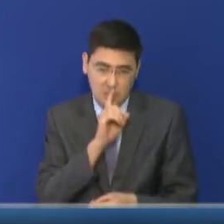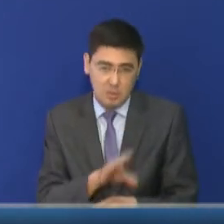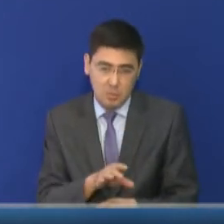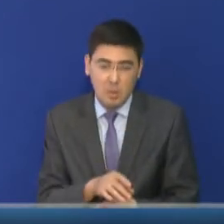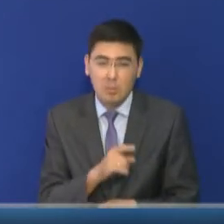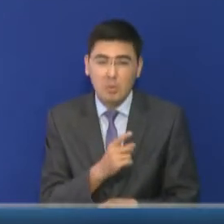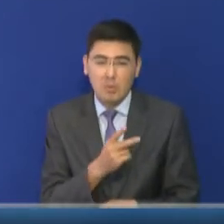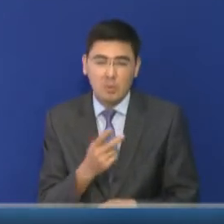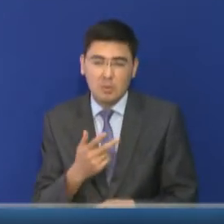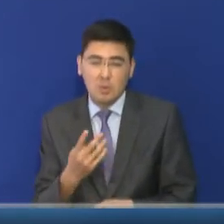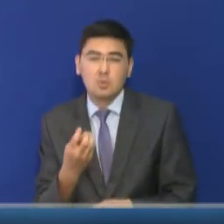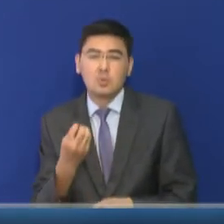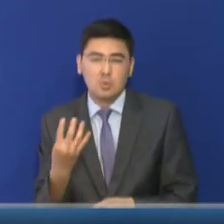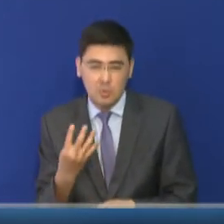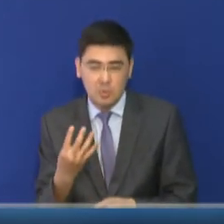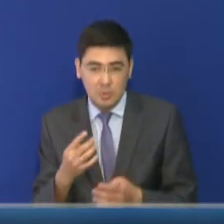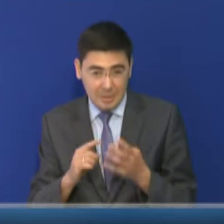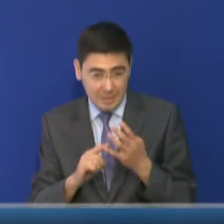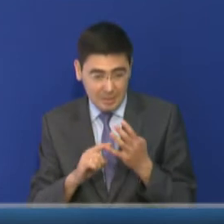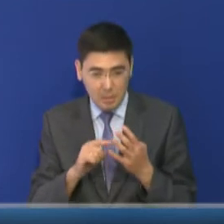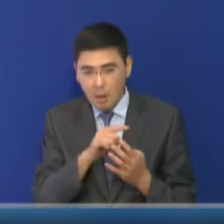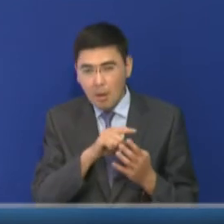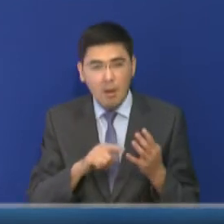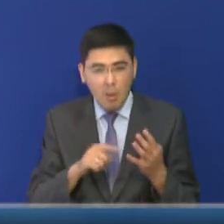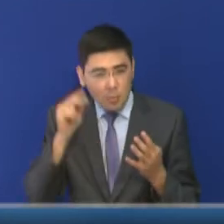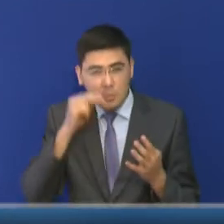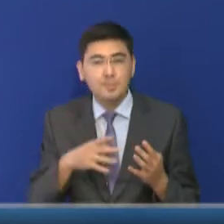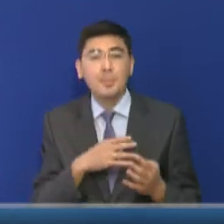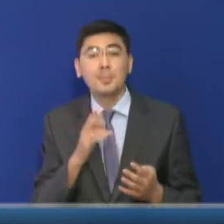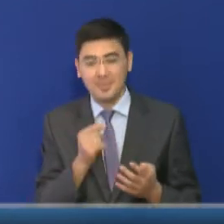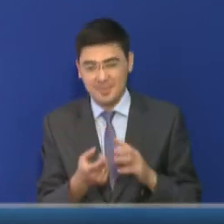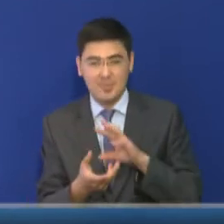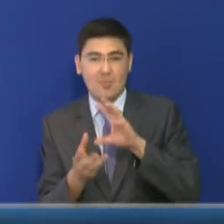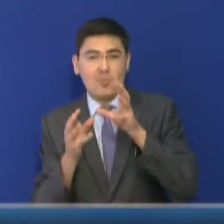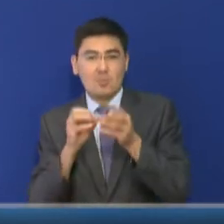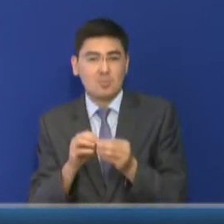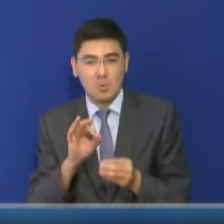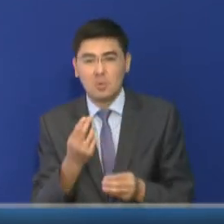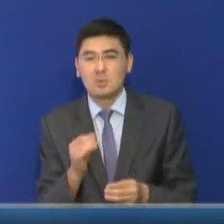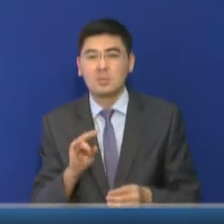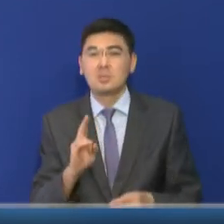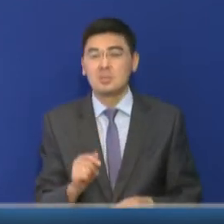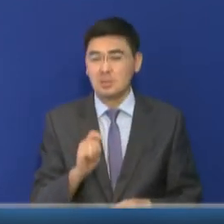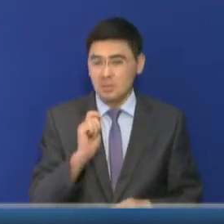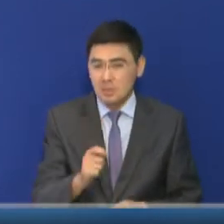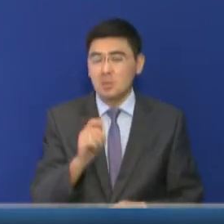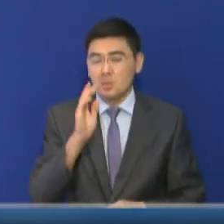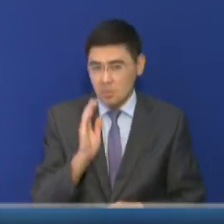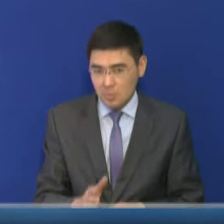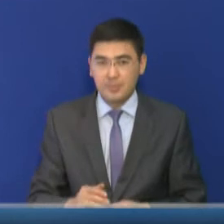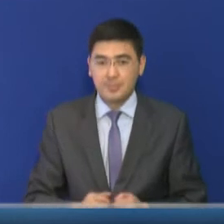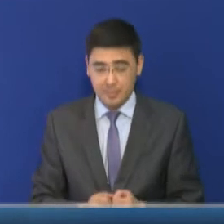2-ші, 3-ші және 4-90-дардың негізінде қойылады. 11 сыныптар ұлттық бірыңғай тестілігі дайындықты